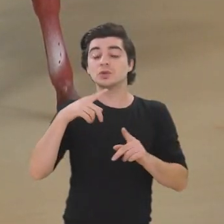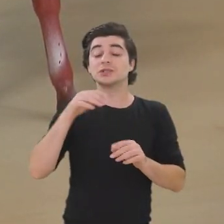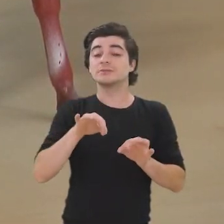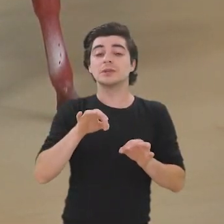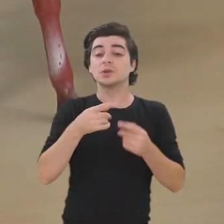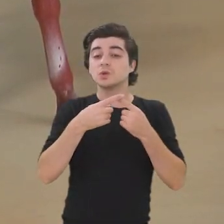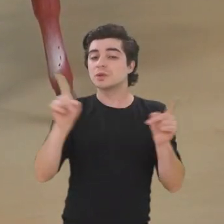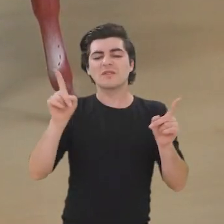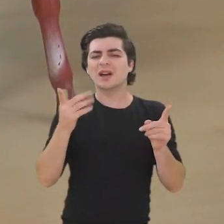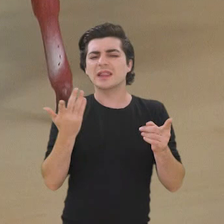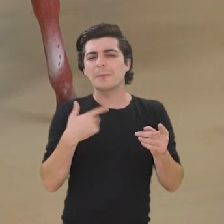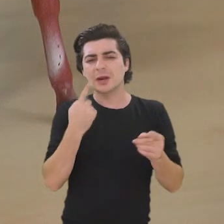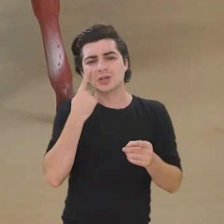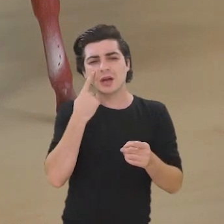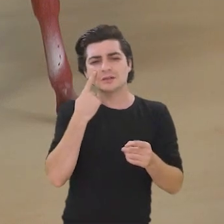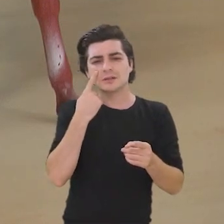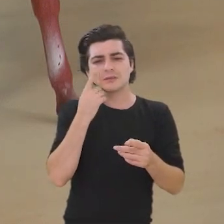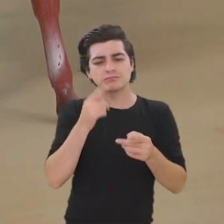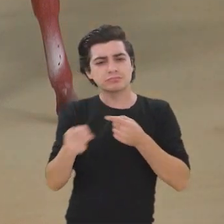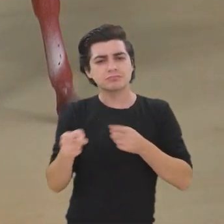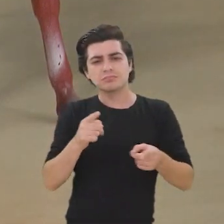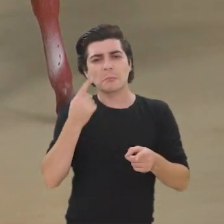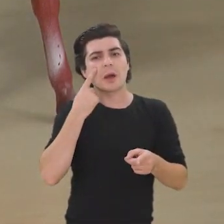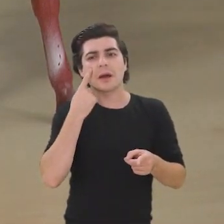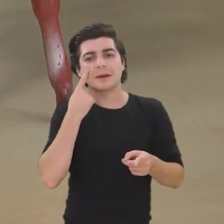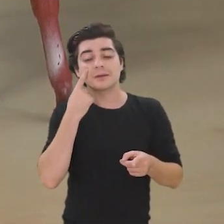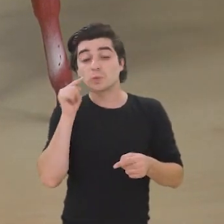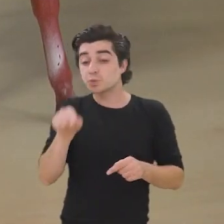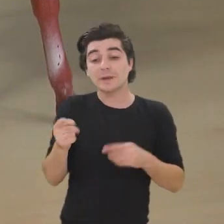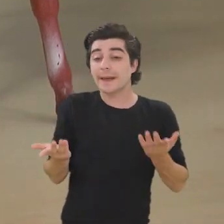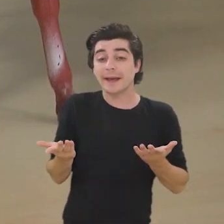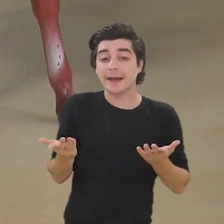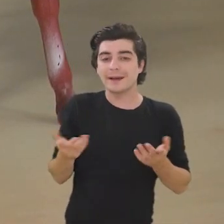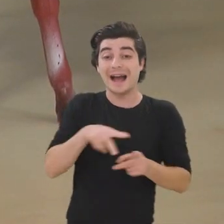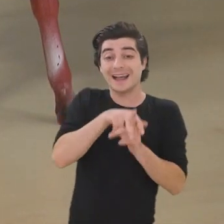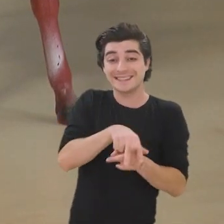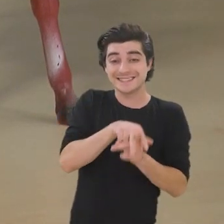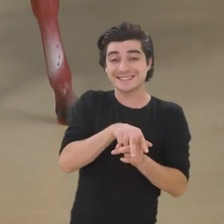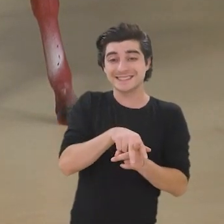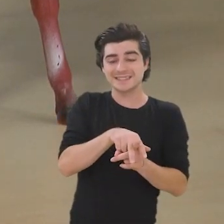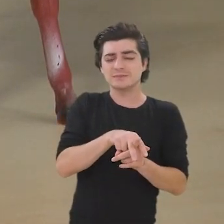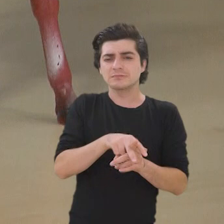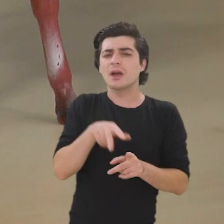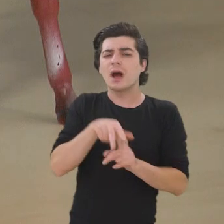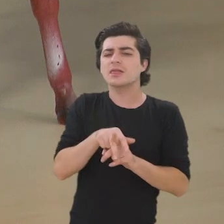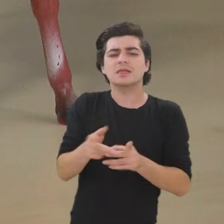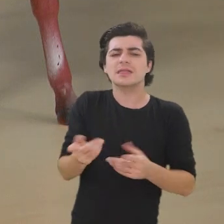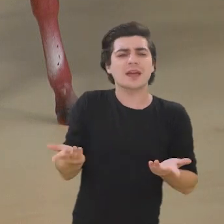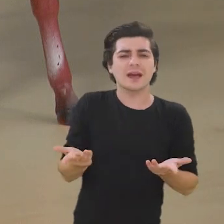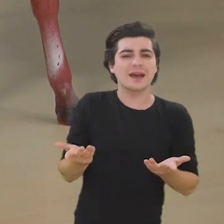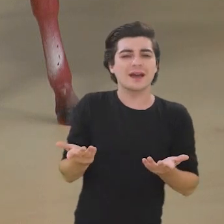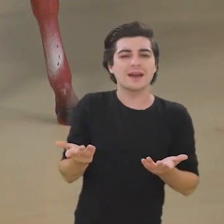göre farklı olanı bulacağız. Nur Banu, bu nedir? At. Peki at